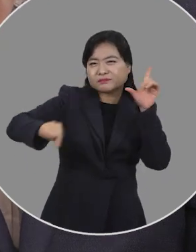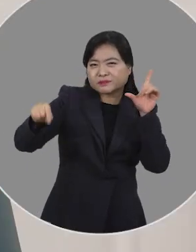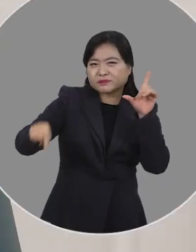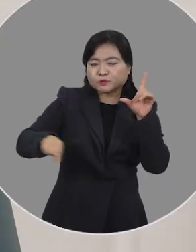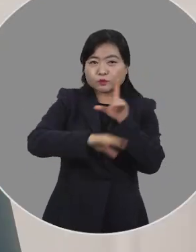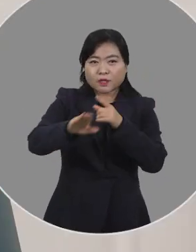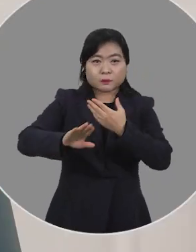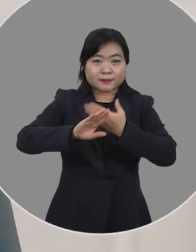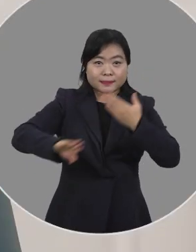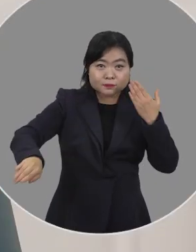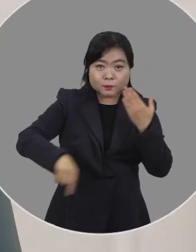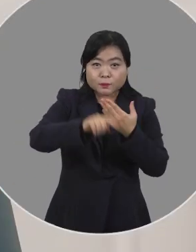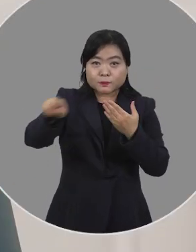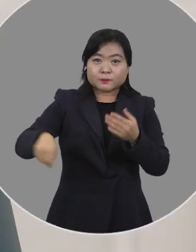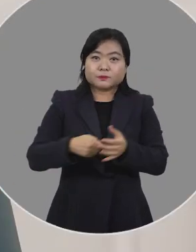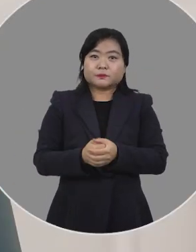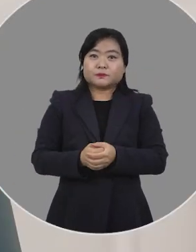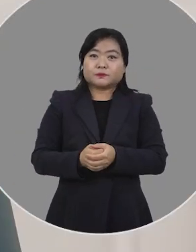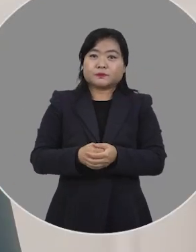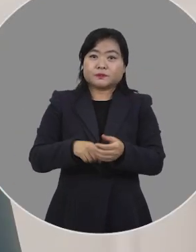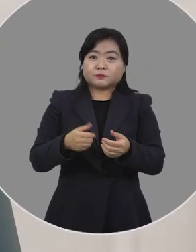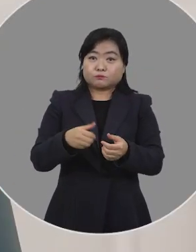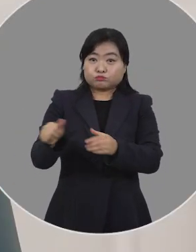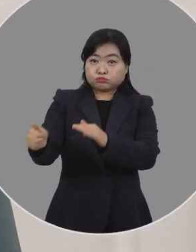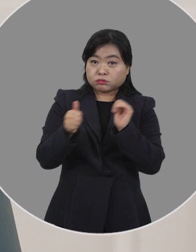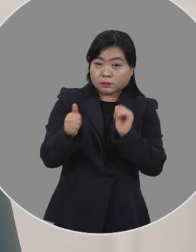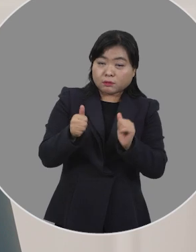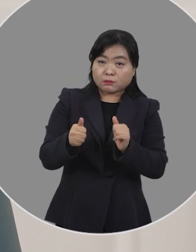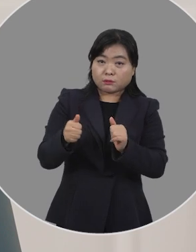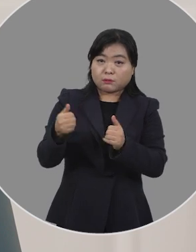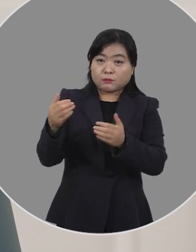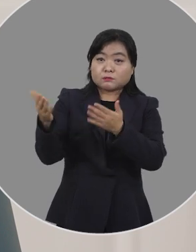다음에 자기네들이 불렀는데 이주노동자라